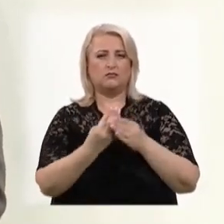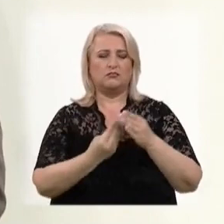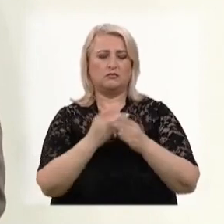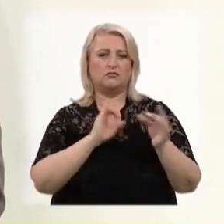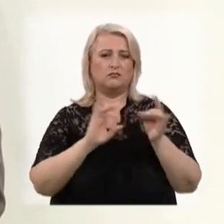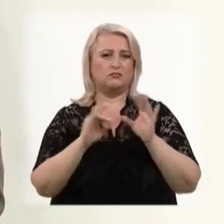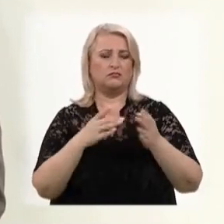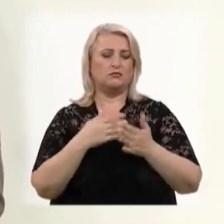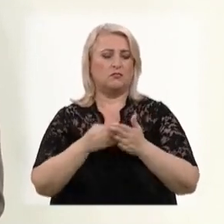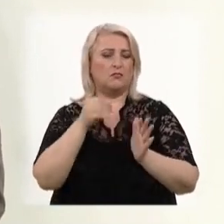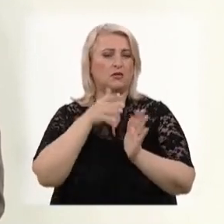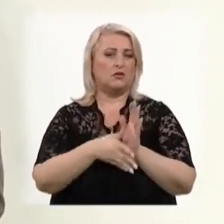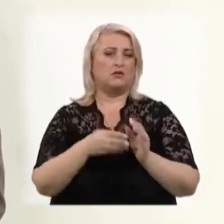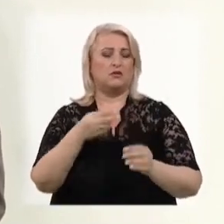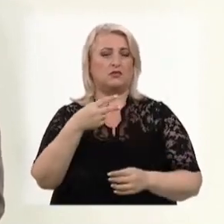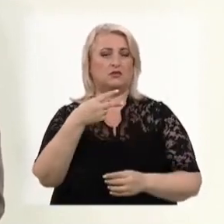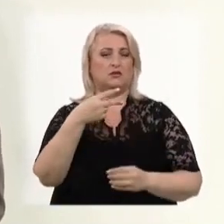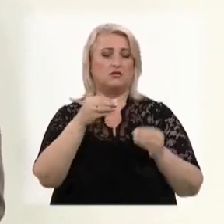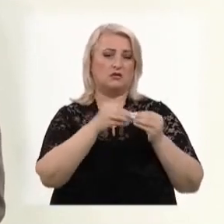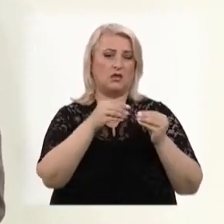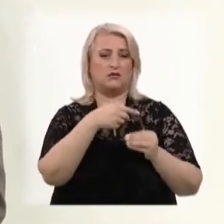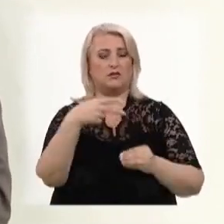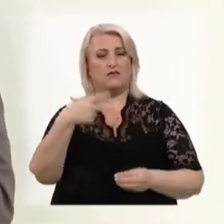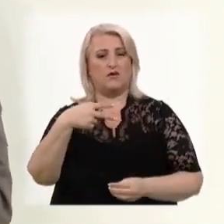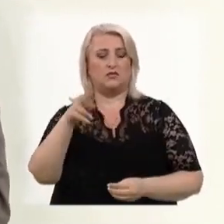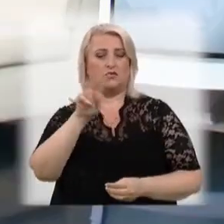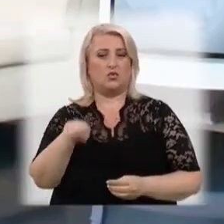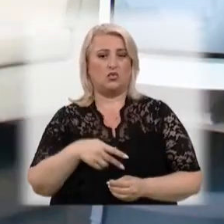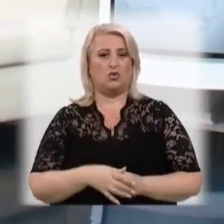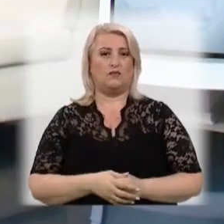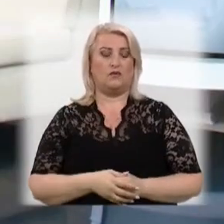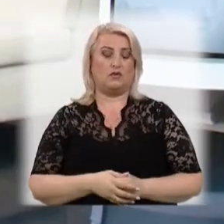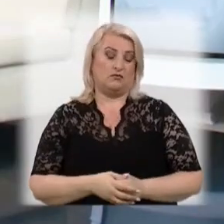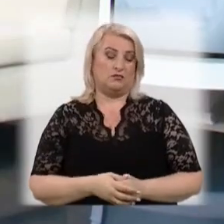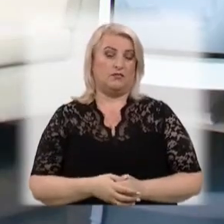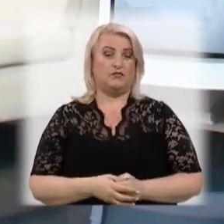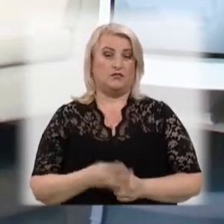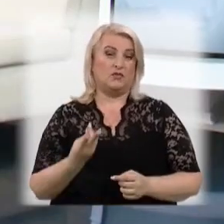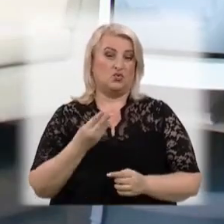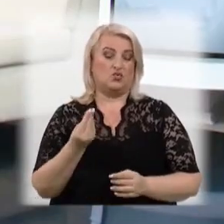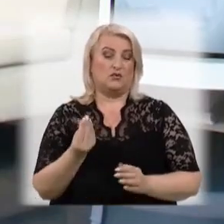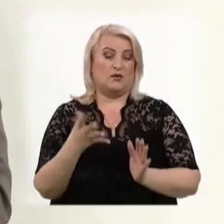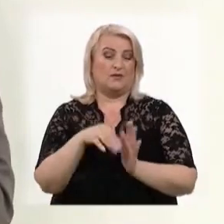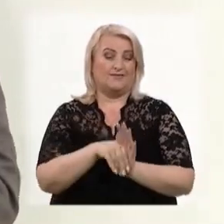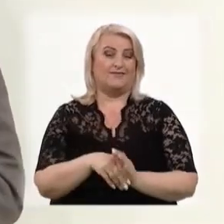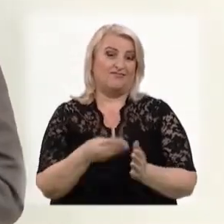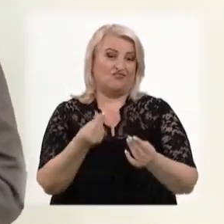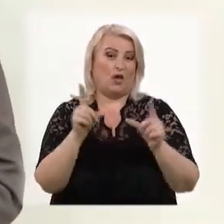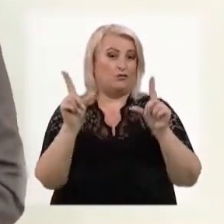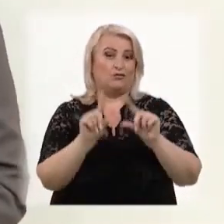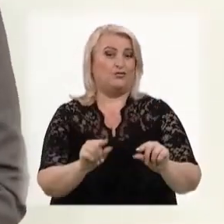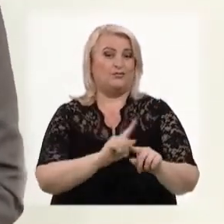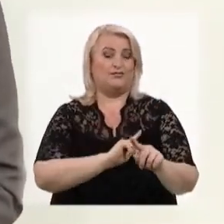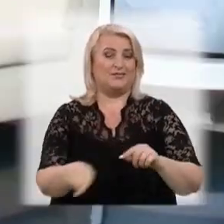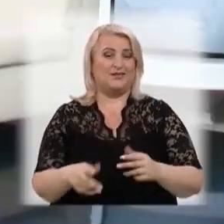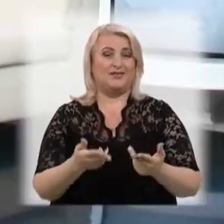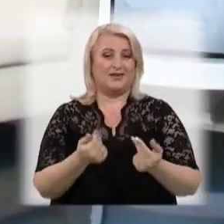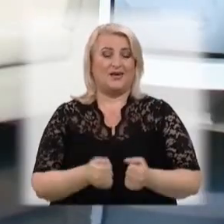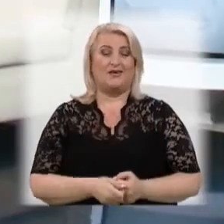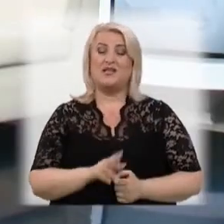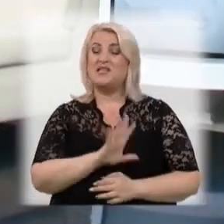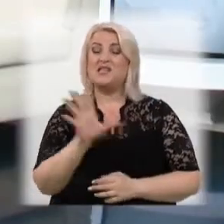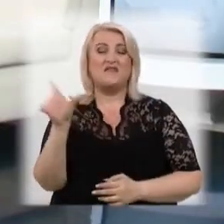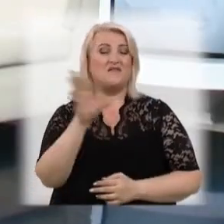dânsul vreo 10 20 de dolari per acum substante de să investești da să cheltuiți pentru că nu toți vin și